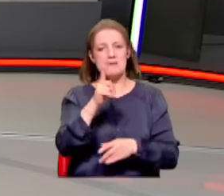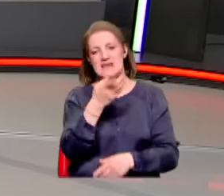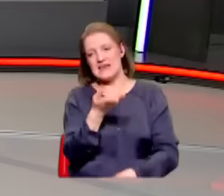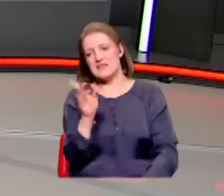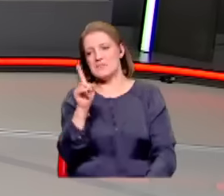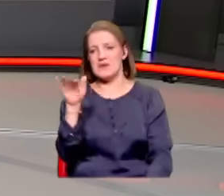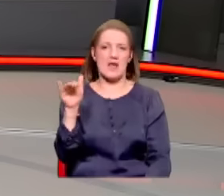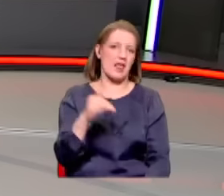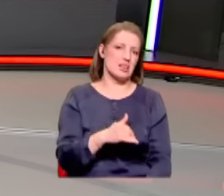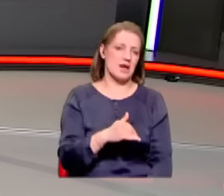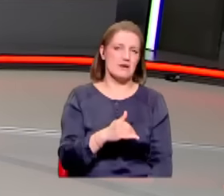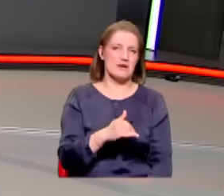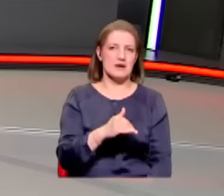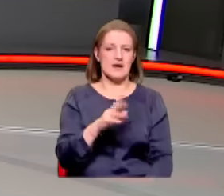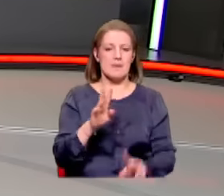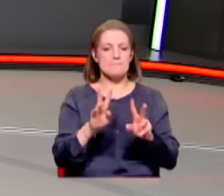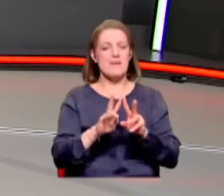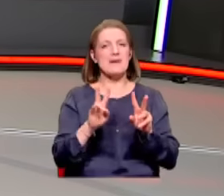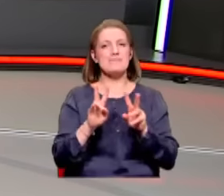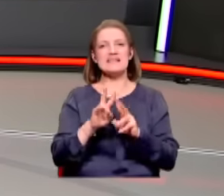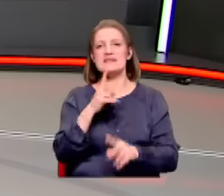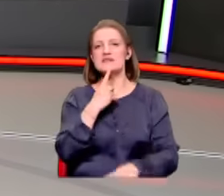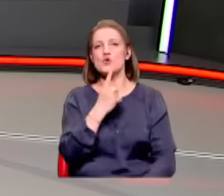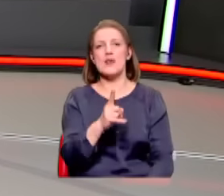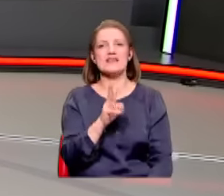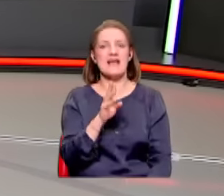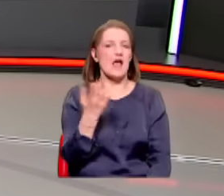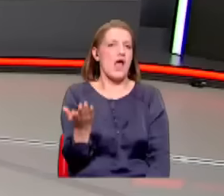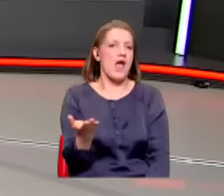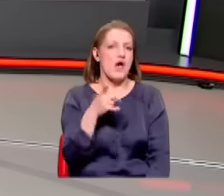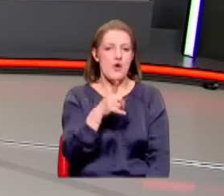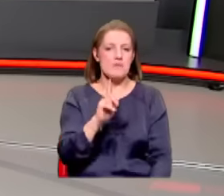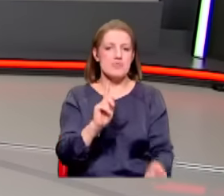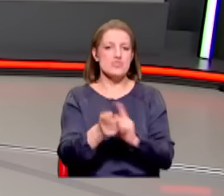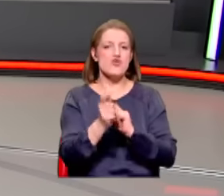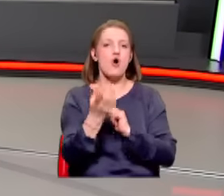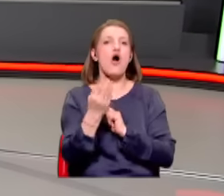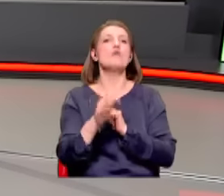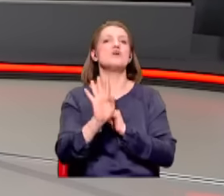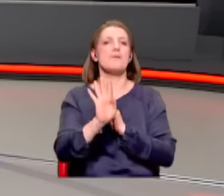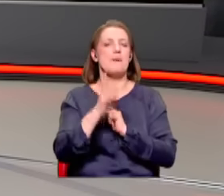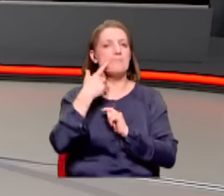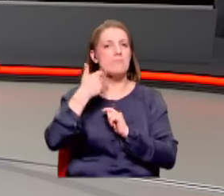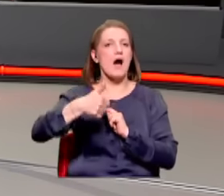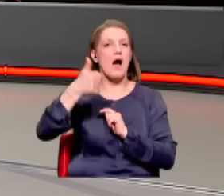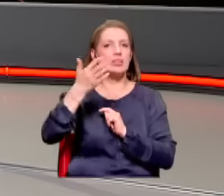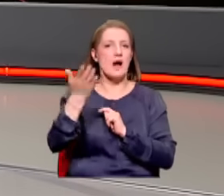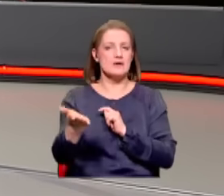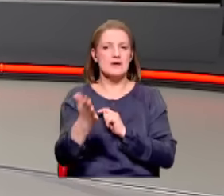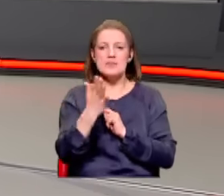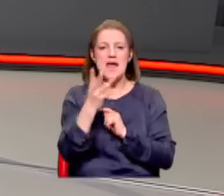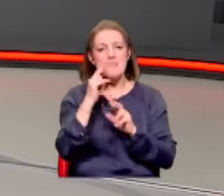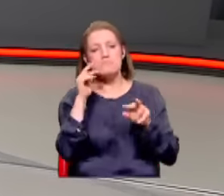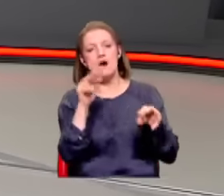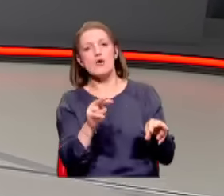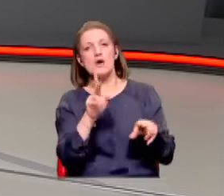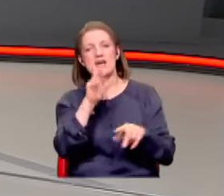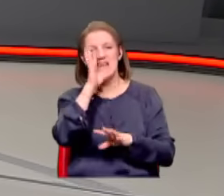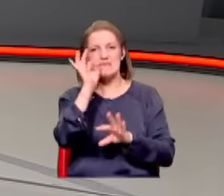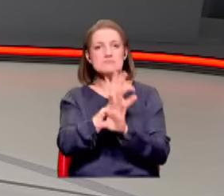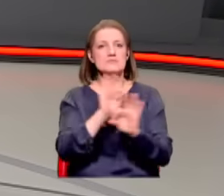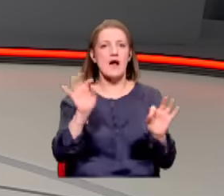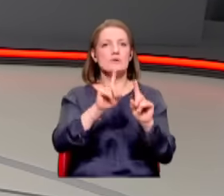biri geldi. Mehmet Metiner'in söylediği gibi. Orada bir değişiklik olmayacak mı? Bakanlar neye bakıyorlar diye kimse